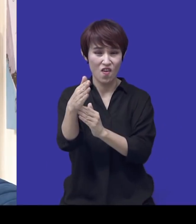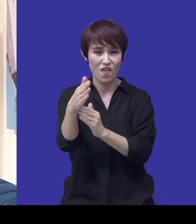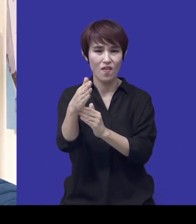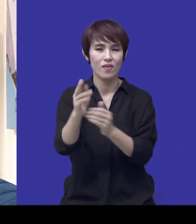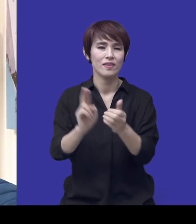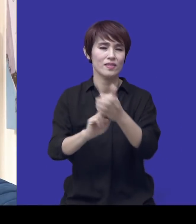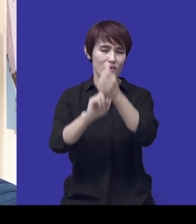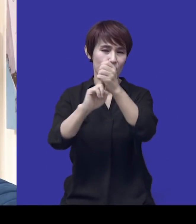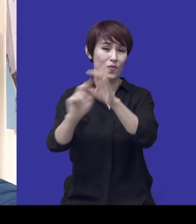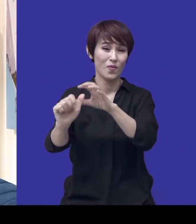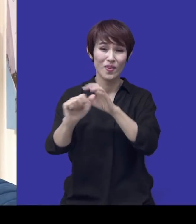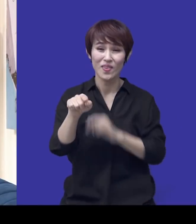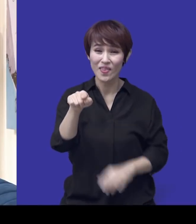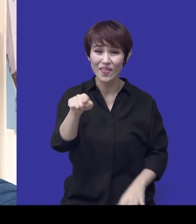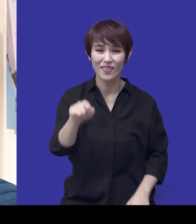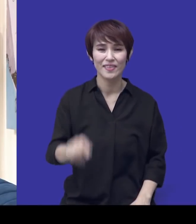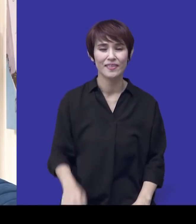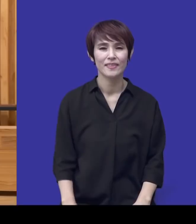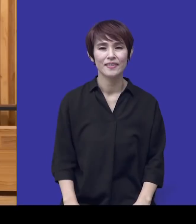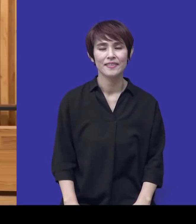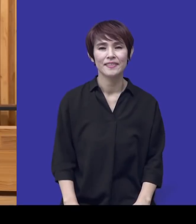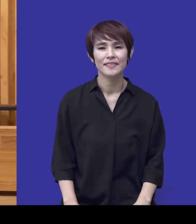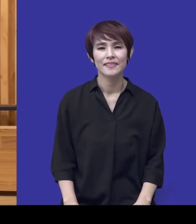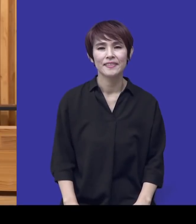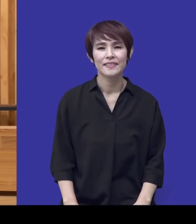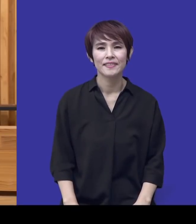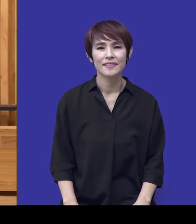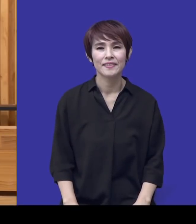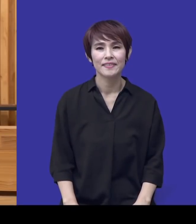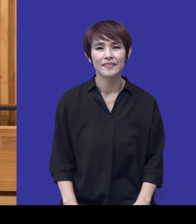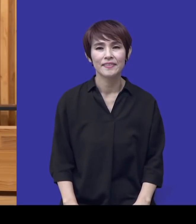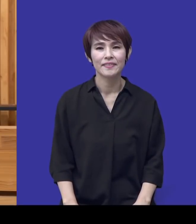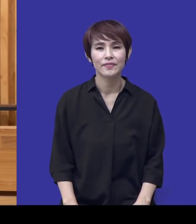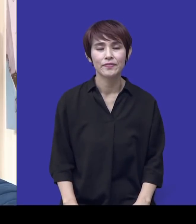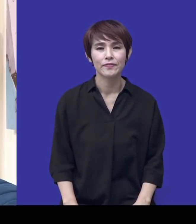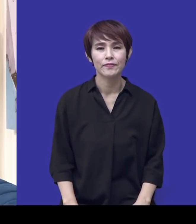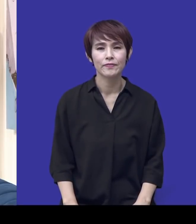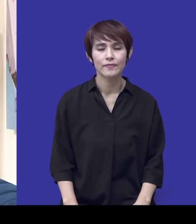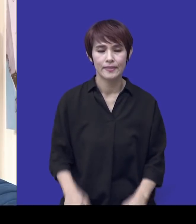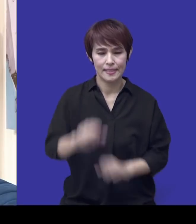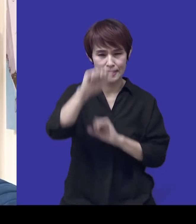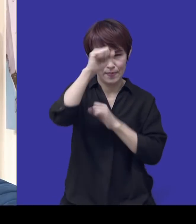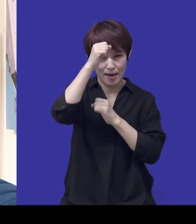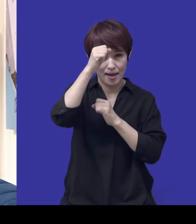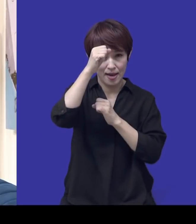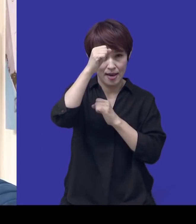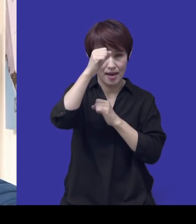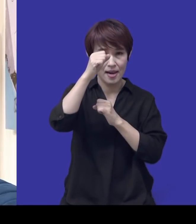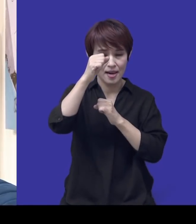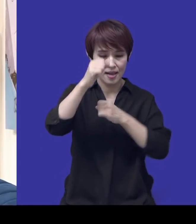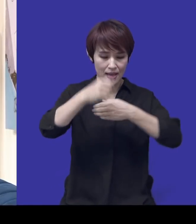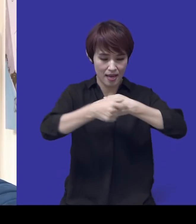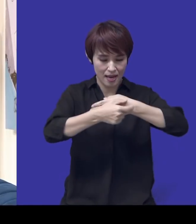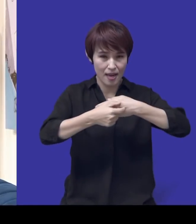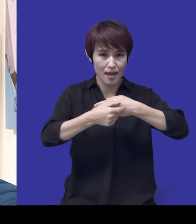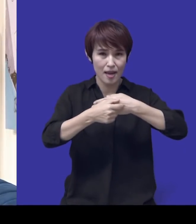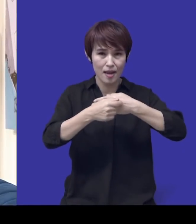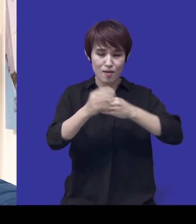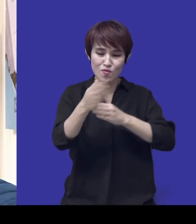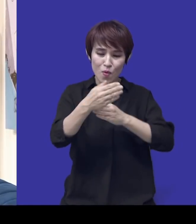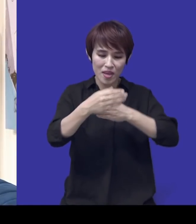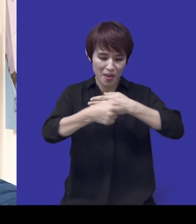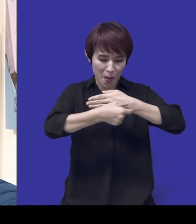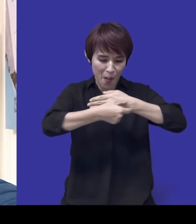마리와 보리떡 5개로 이제 5,000명을 먹이시잖아요. 예. 근데 그런 거 같이 나도 이 신발 물고기 마크가 있었거든요. 네,